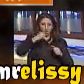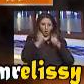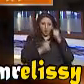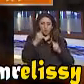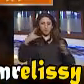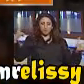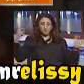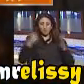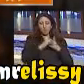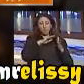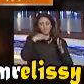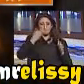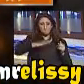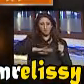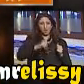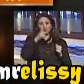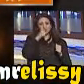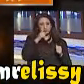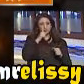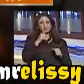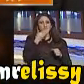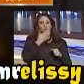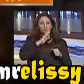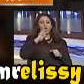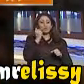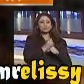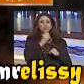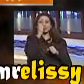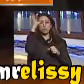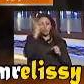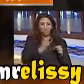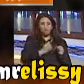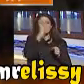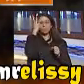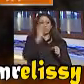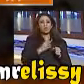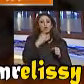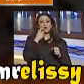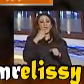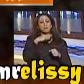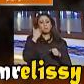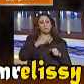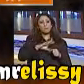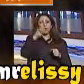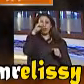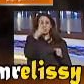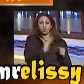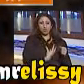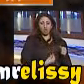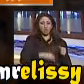ويستحمل ويصبر ويقول الحمد لله. ربنا يرحم عطية خميس